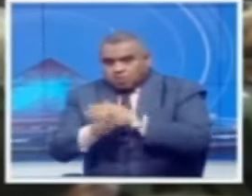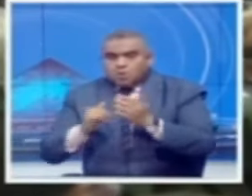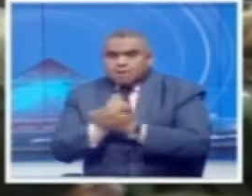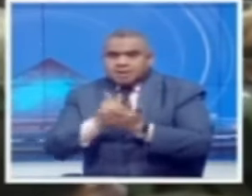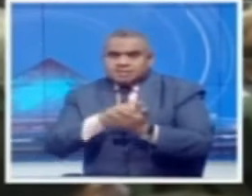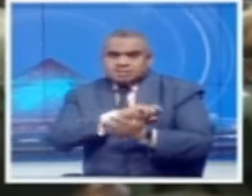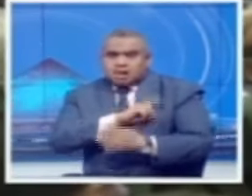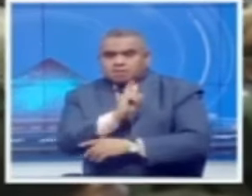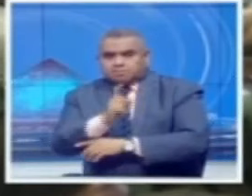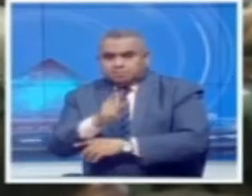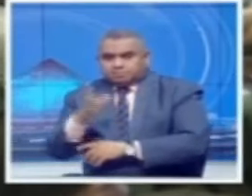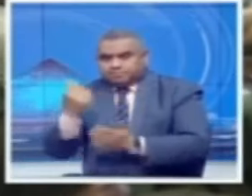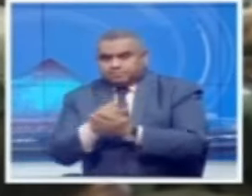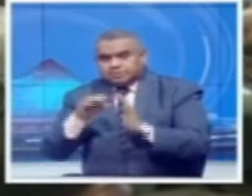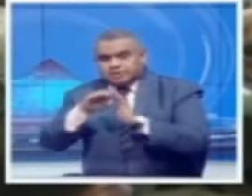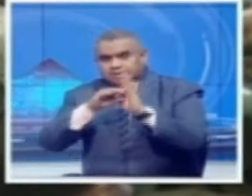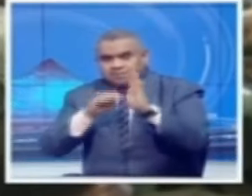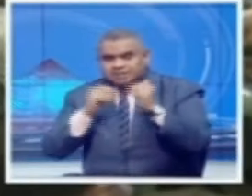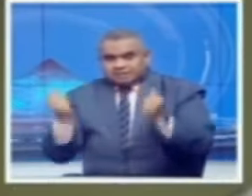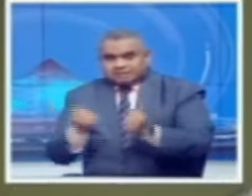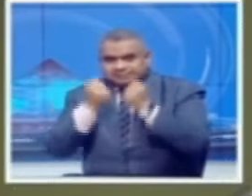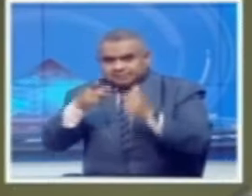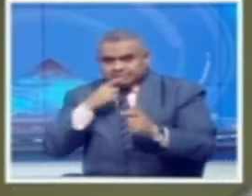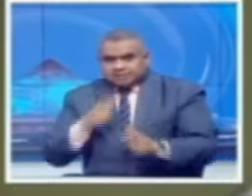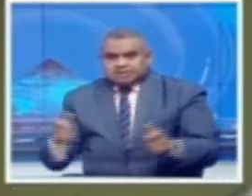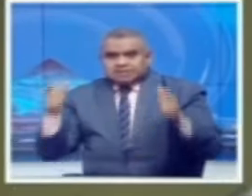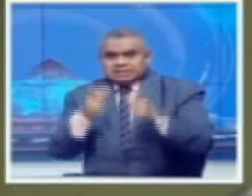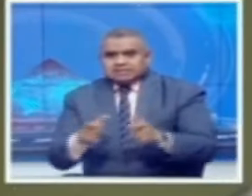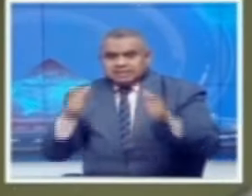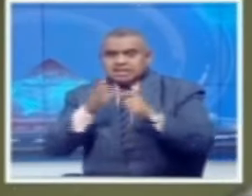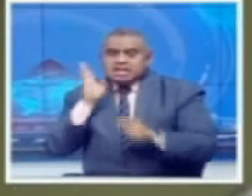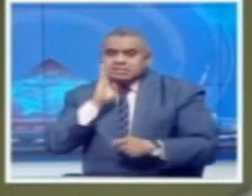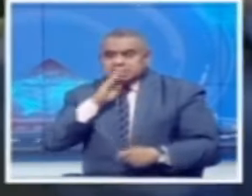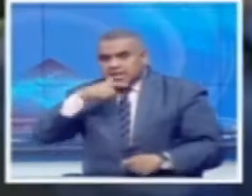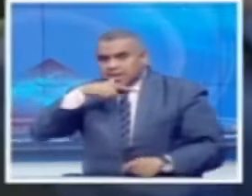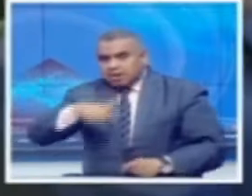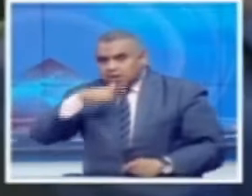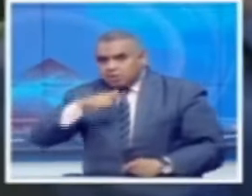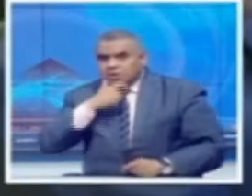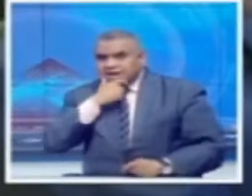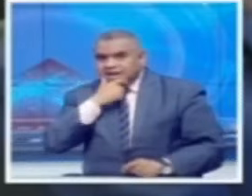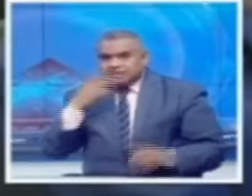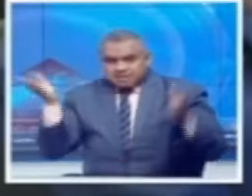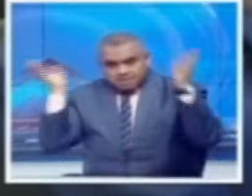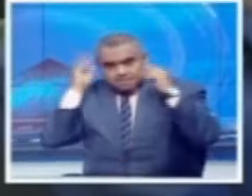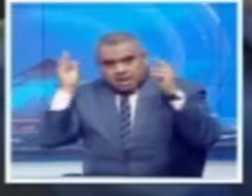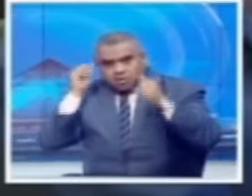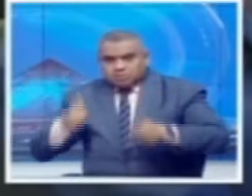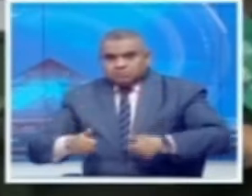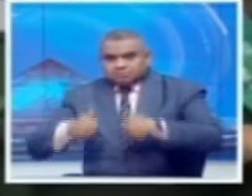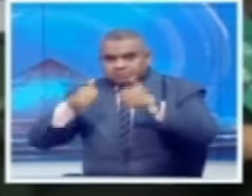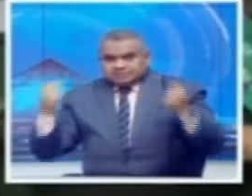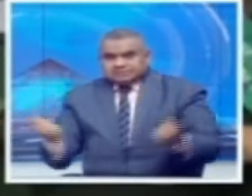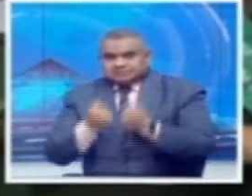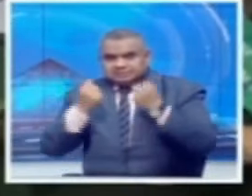للتلاميذ. برنامج التدريب يشمل انعقاد دورات مكثفة لتعلم اللغة بإتقان واكتساب مهارات لتنمية